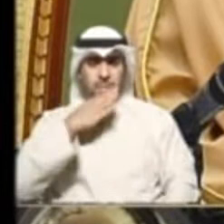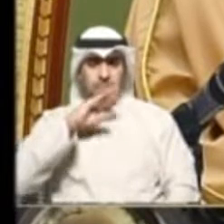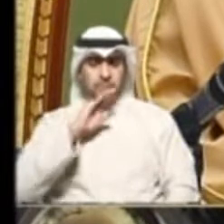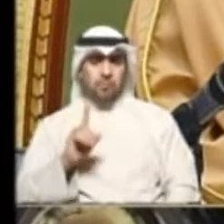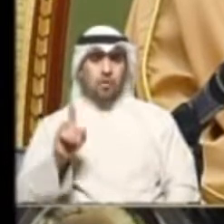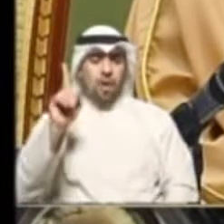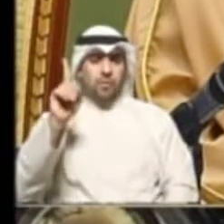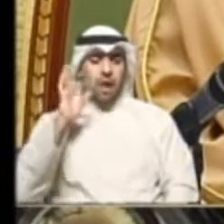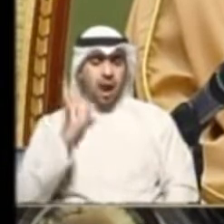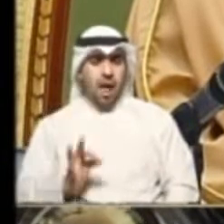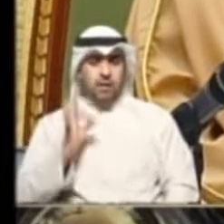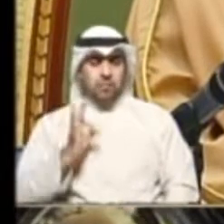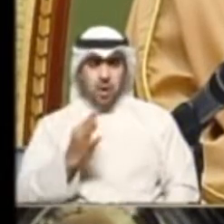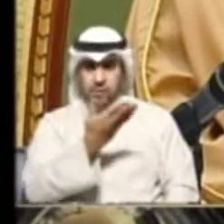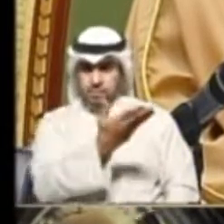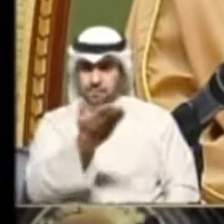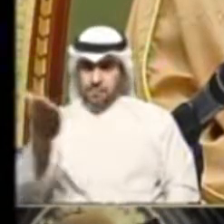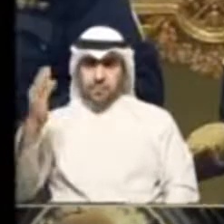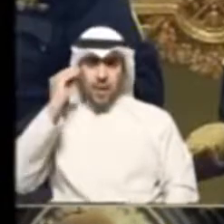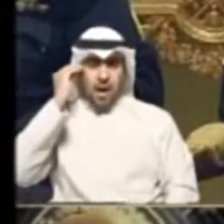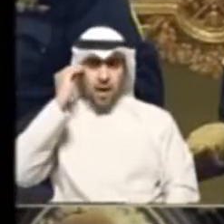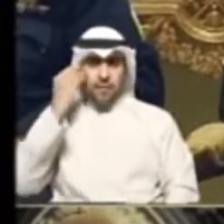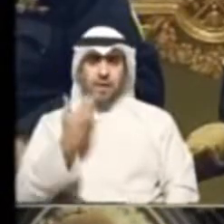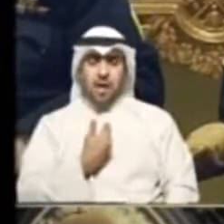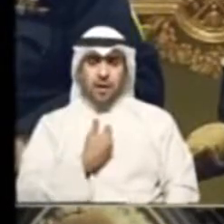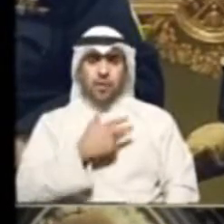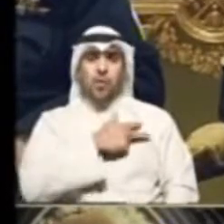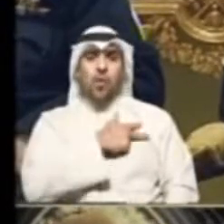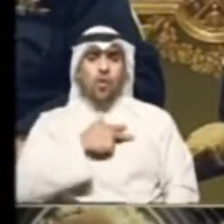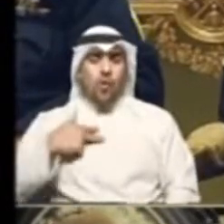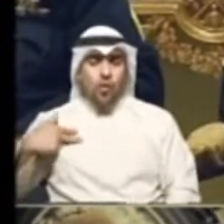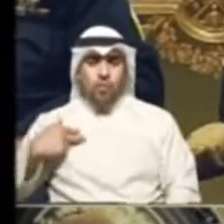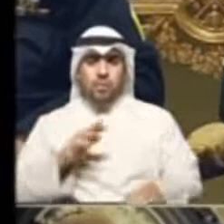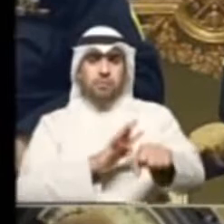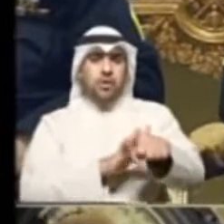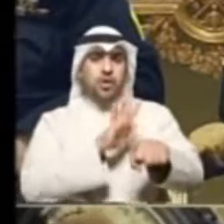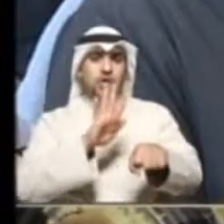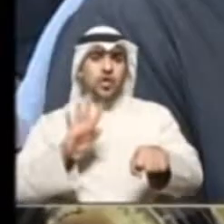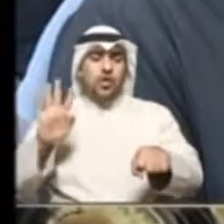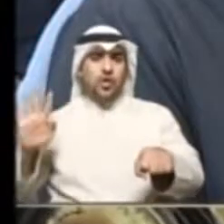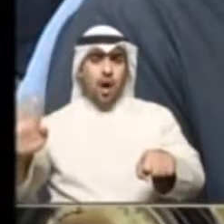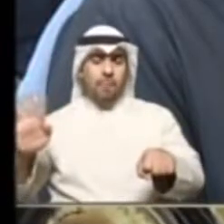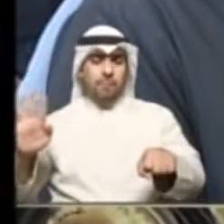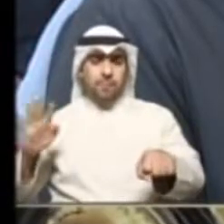فيجب أن تعلموا بأننا حكومة وشعبا